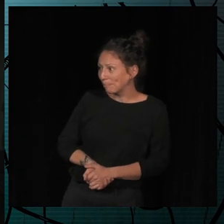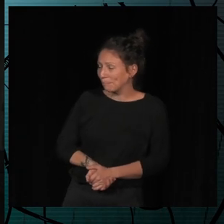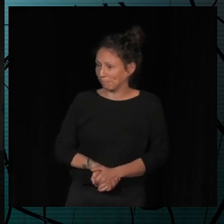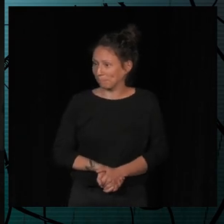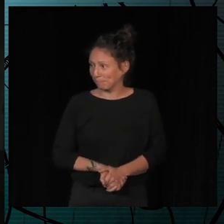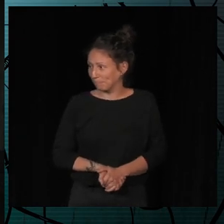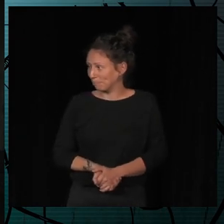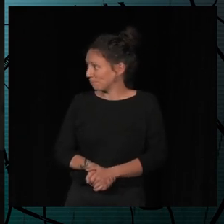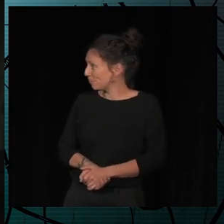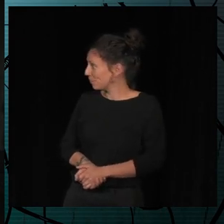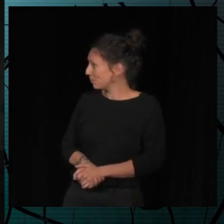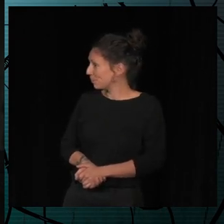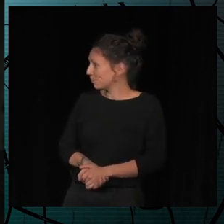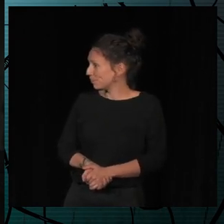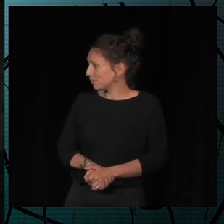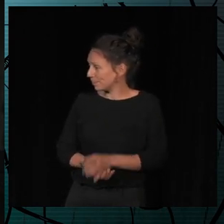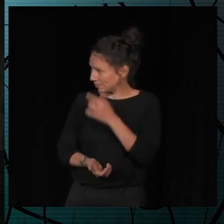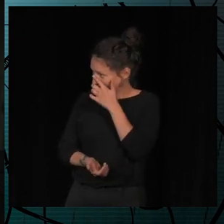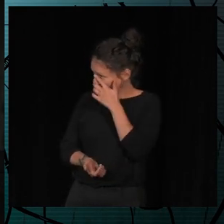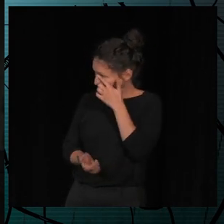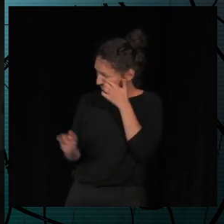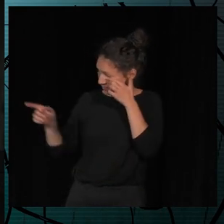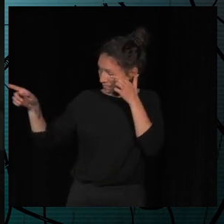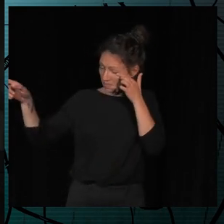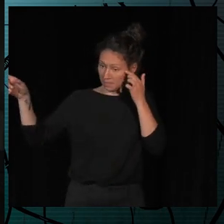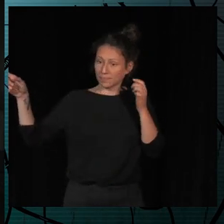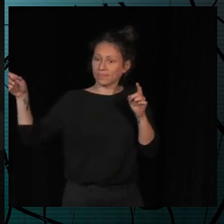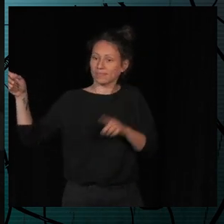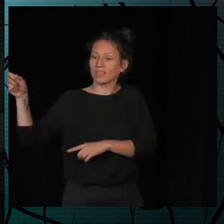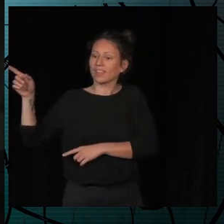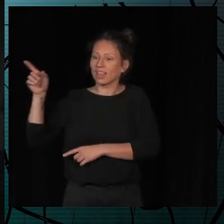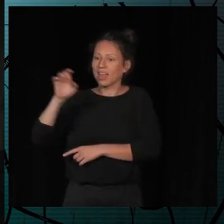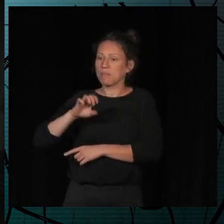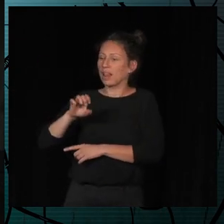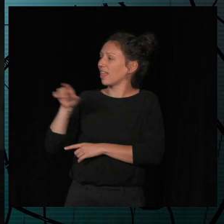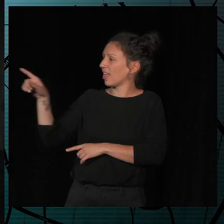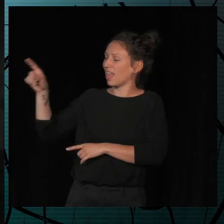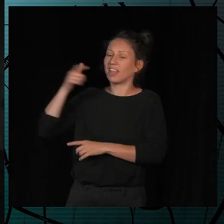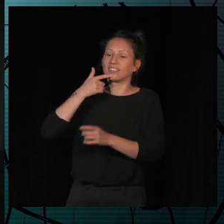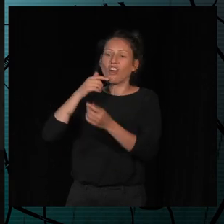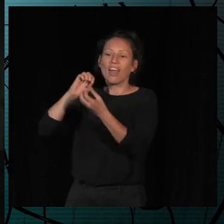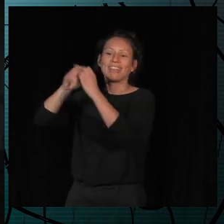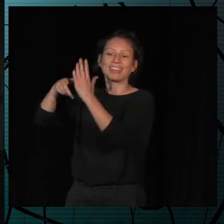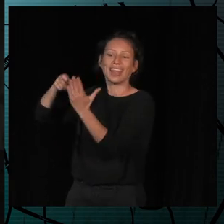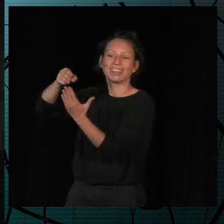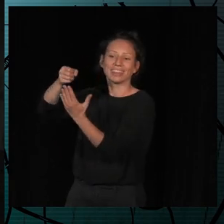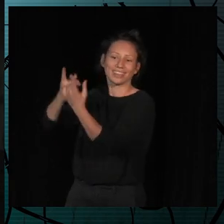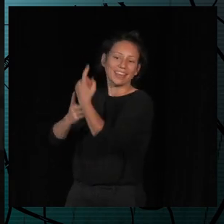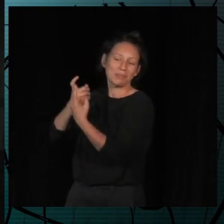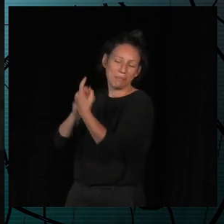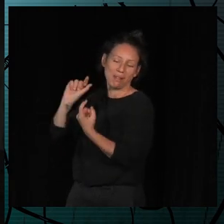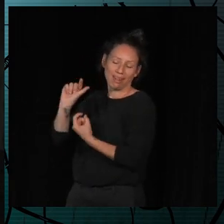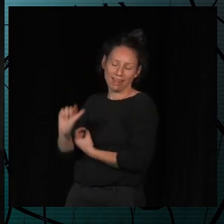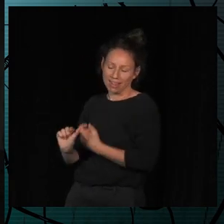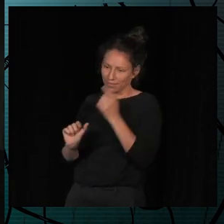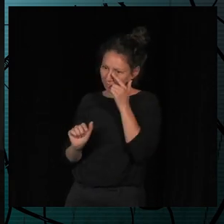passeoup questions au collègues de tout à l'heure euh dans la dans la salle pardon dans en ligne au contraire euh